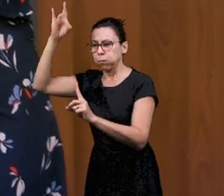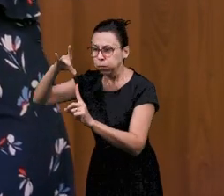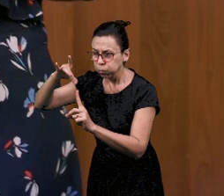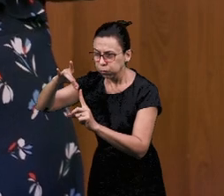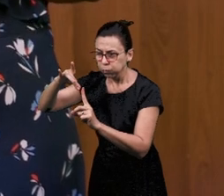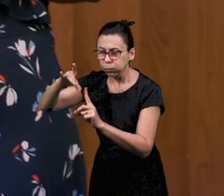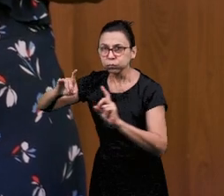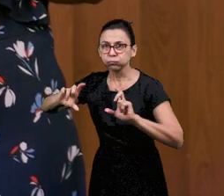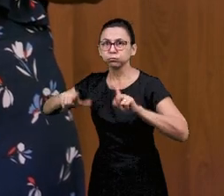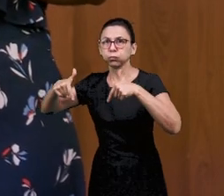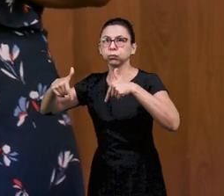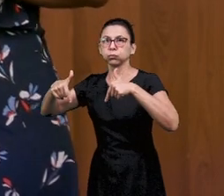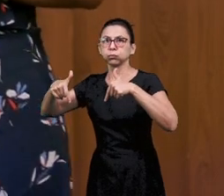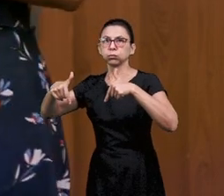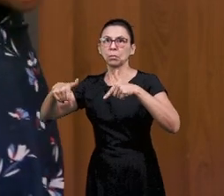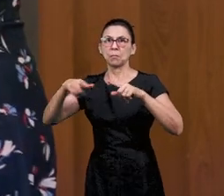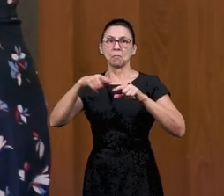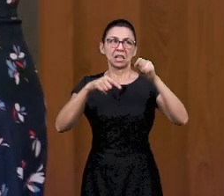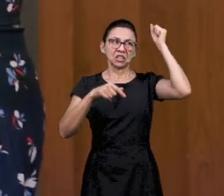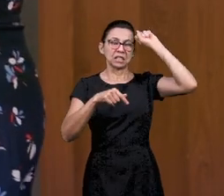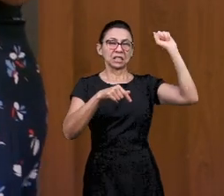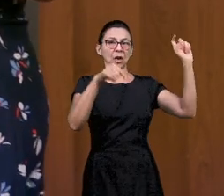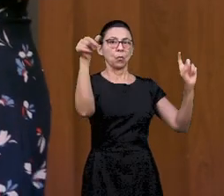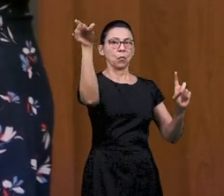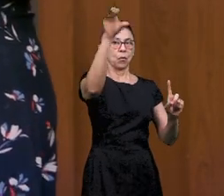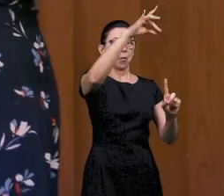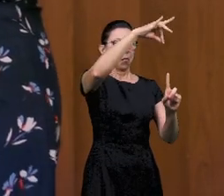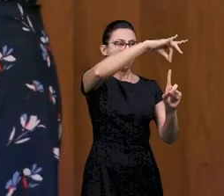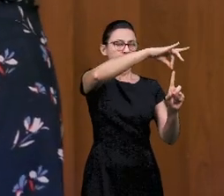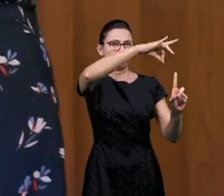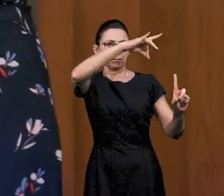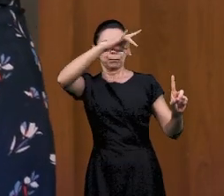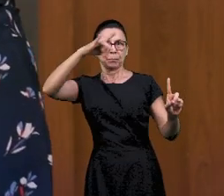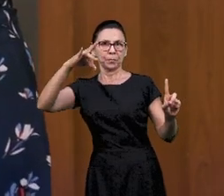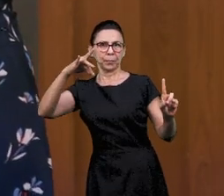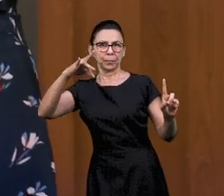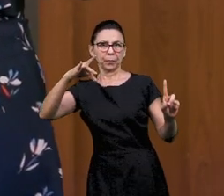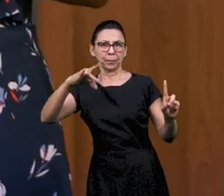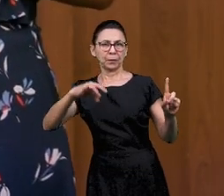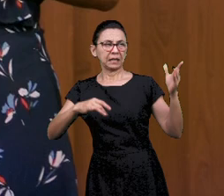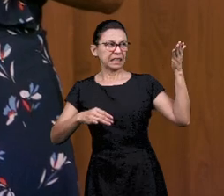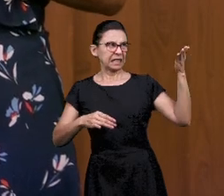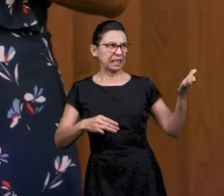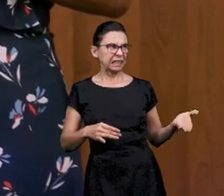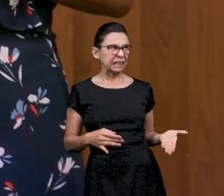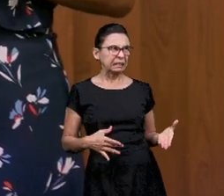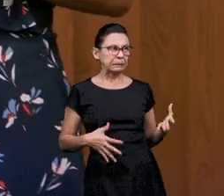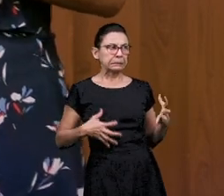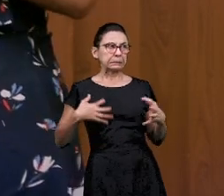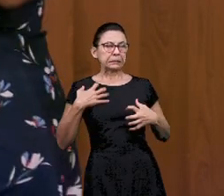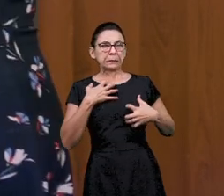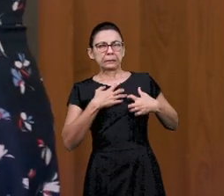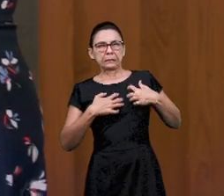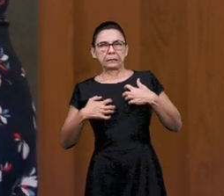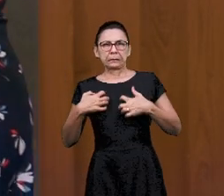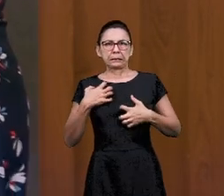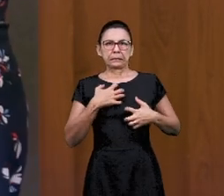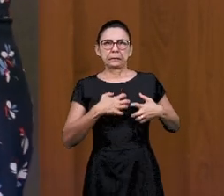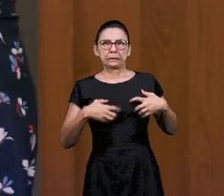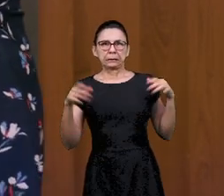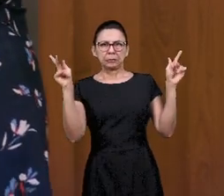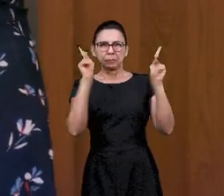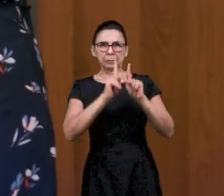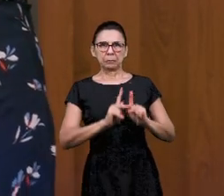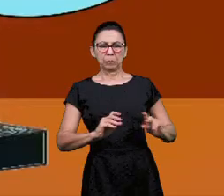et il s'est enlevé de Saül. Saül, donc, il n'avait plus paix dans son cœur. Il a demandé